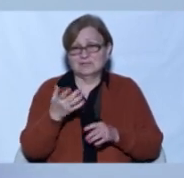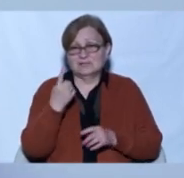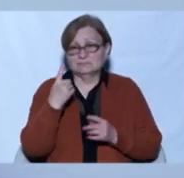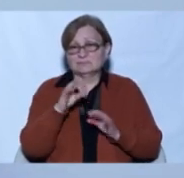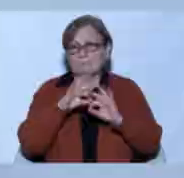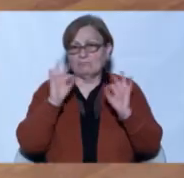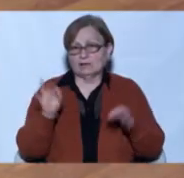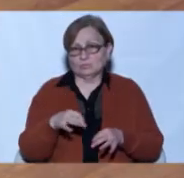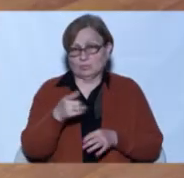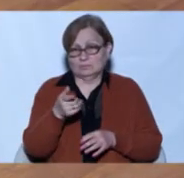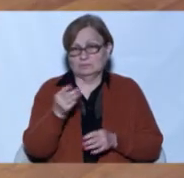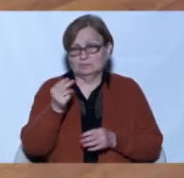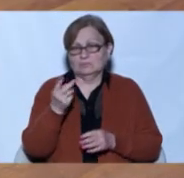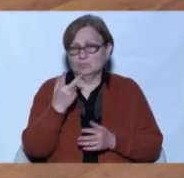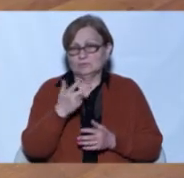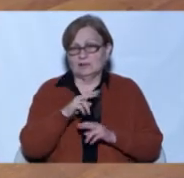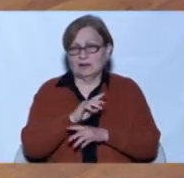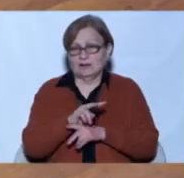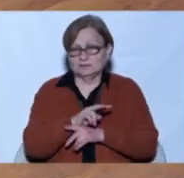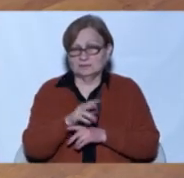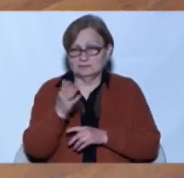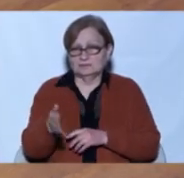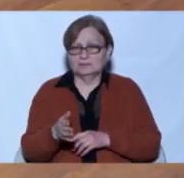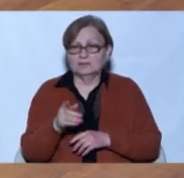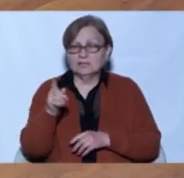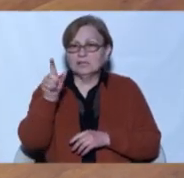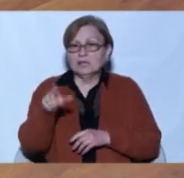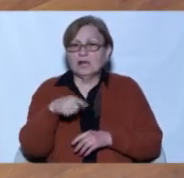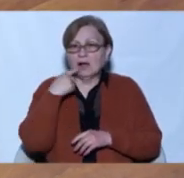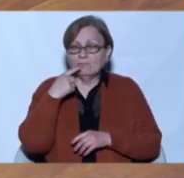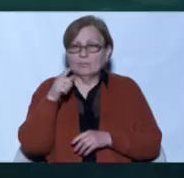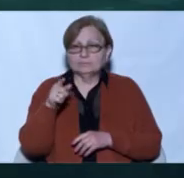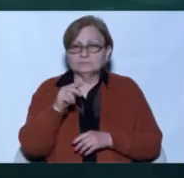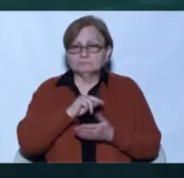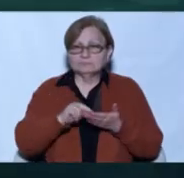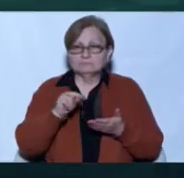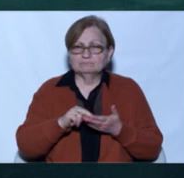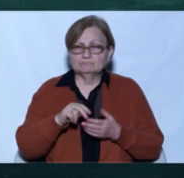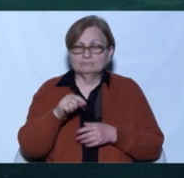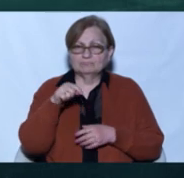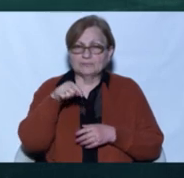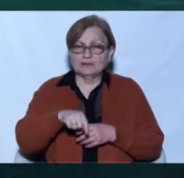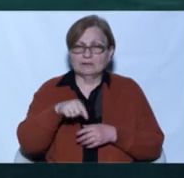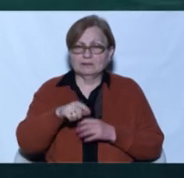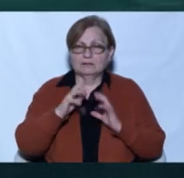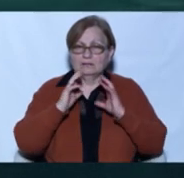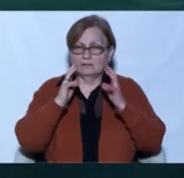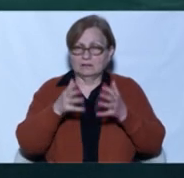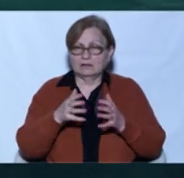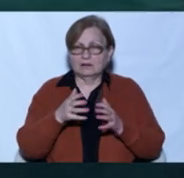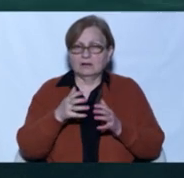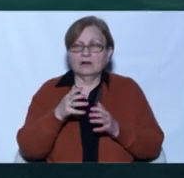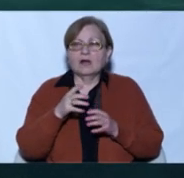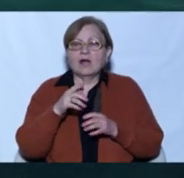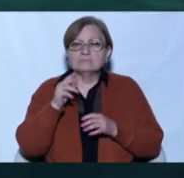ერთ-ერთი ფუნქცია. გოდერძი ჩოხელი ასეთ რამეს ამბობდა: ამ ქვეყნად მწერალზე ადრე